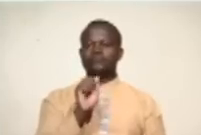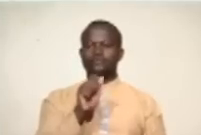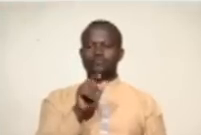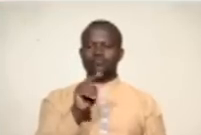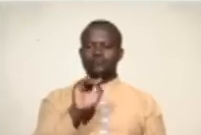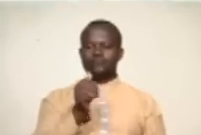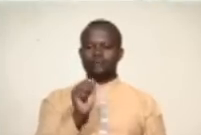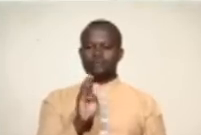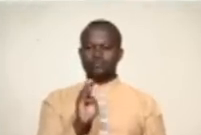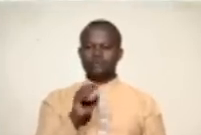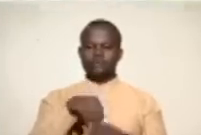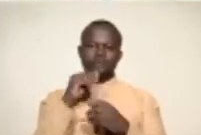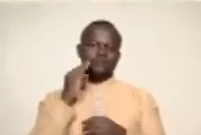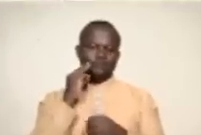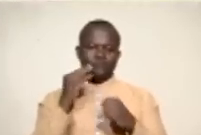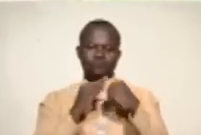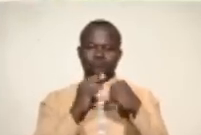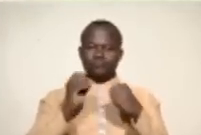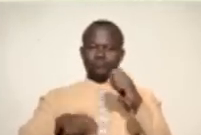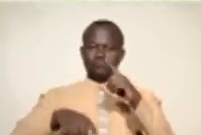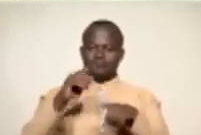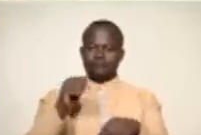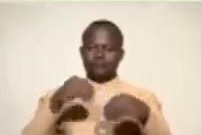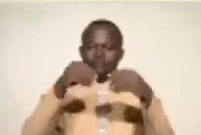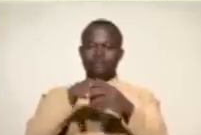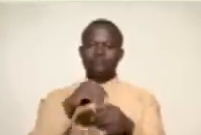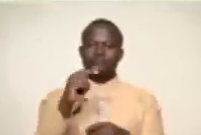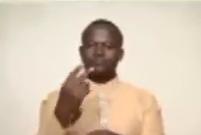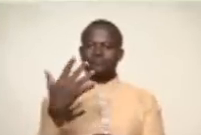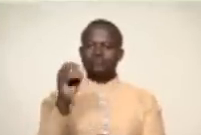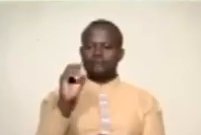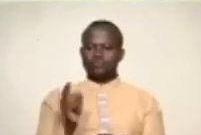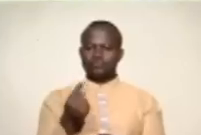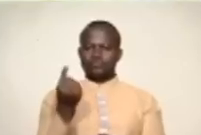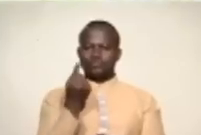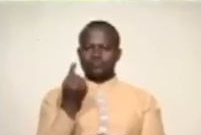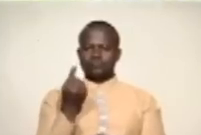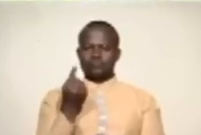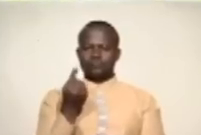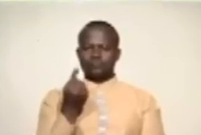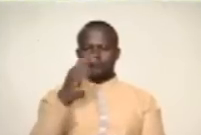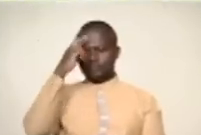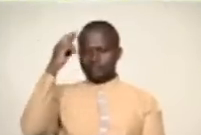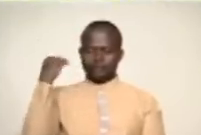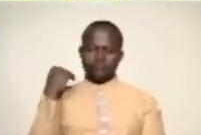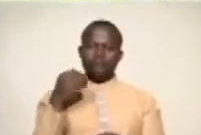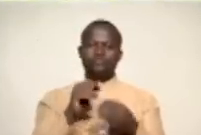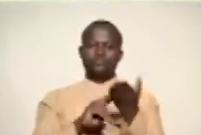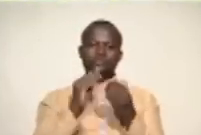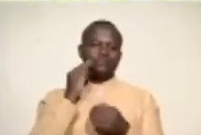Gilbert, muri miliyoni zisaga 800 yari yaratsindiye ngo bamuhayemo 250 gusa. Twabarishije miliyoni 800